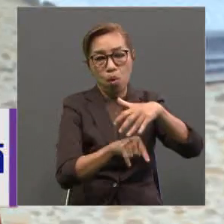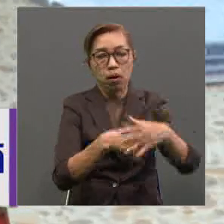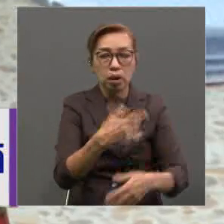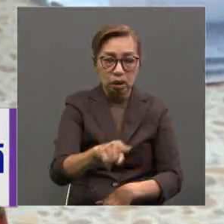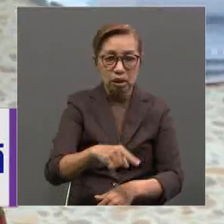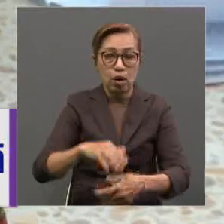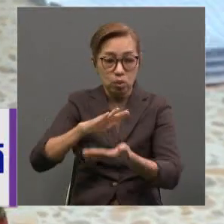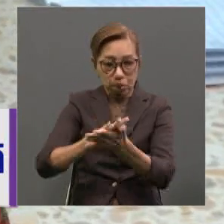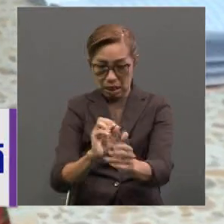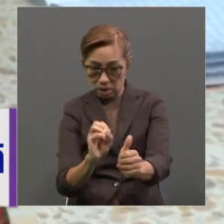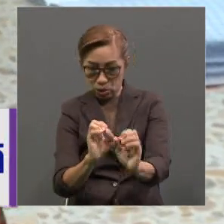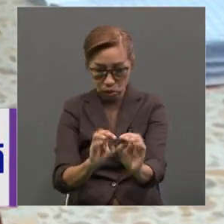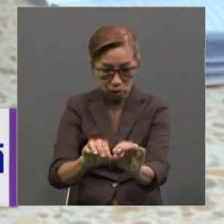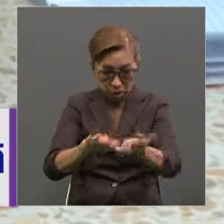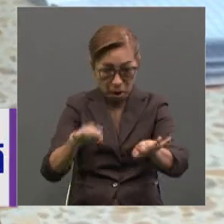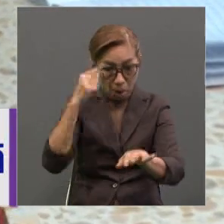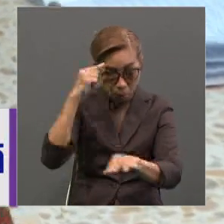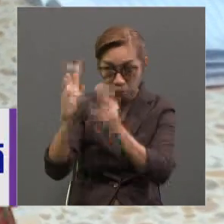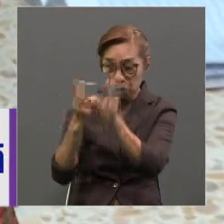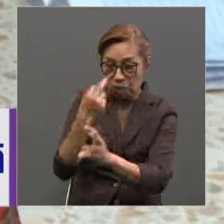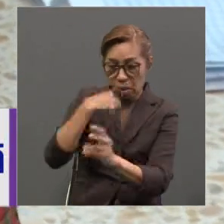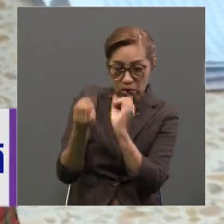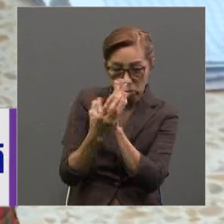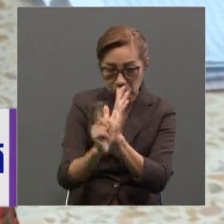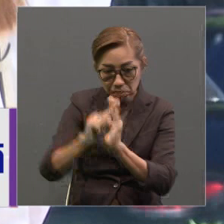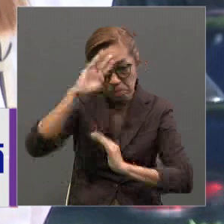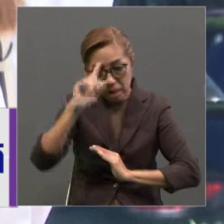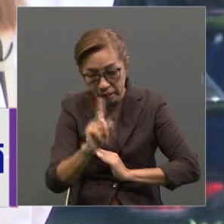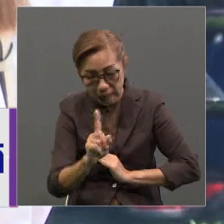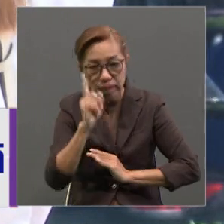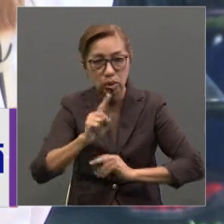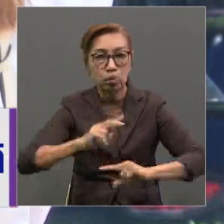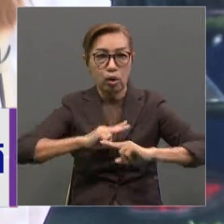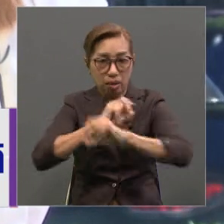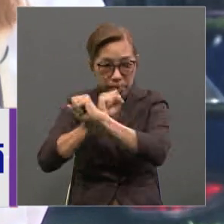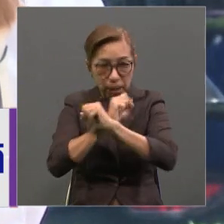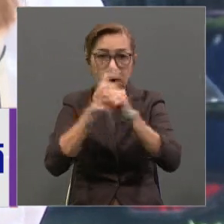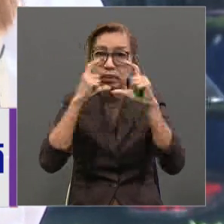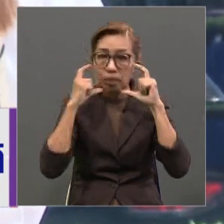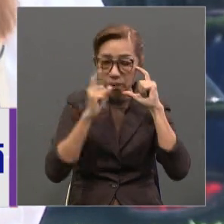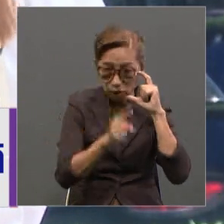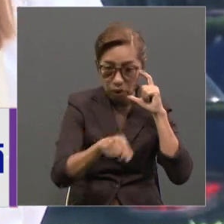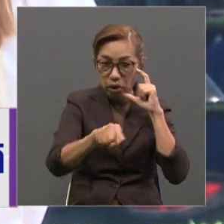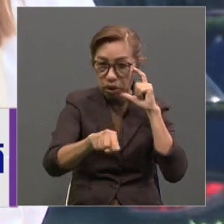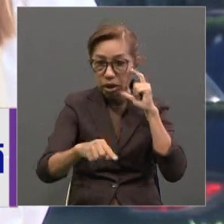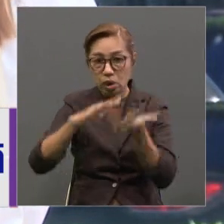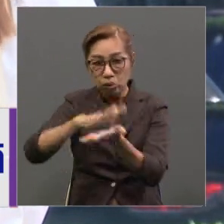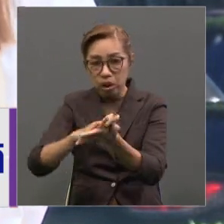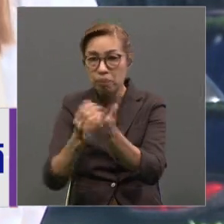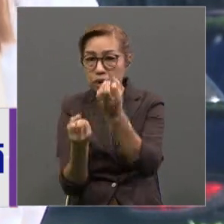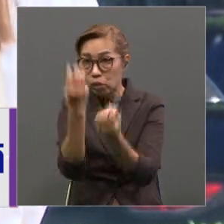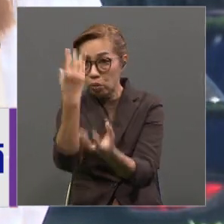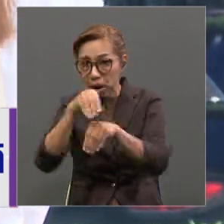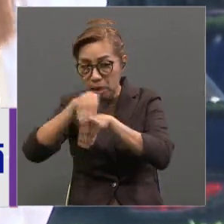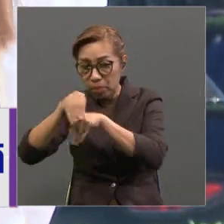ของผลกระทบจากฝุ่นการป้องกันตนเองการสวมใส่หน้ากากอนามัยรวมถึงการจัดสถานที่ทั้งปลูกต้นไม้และก็พ่น